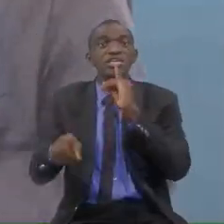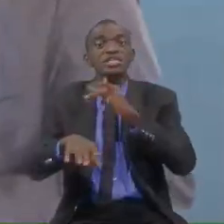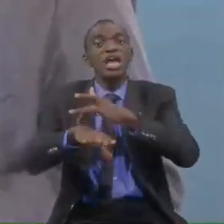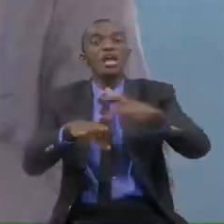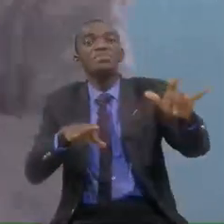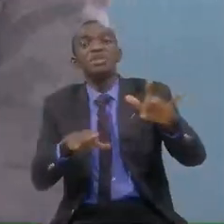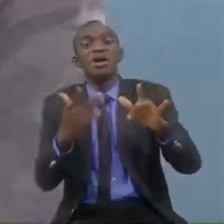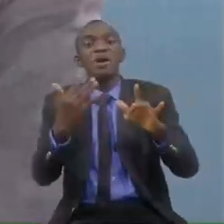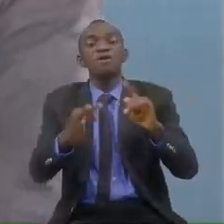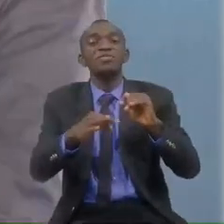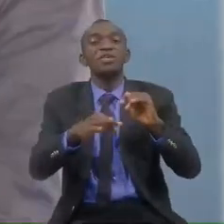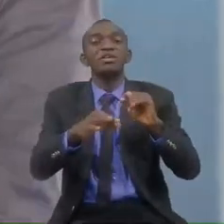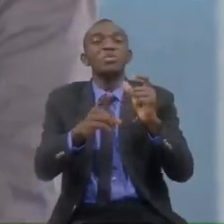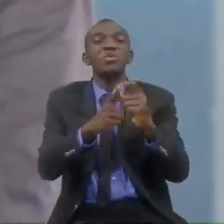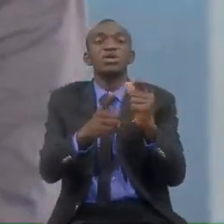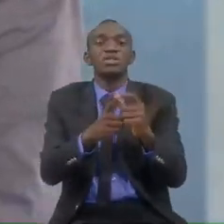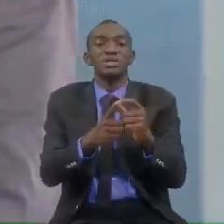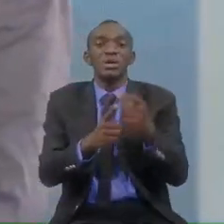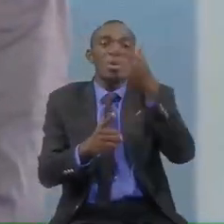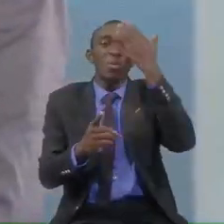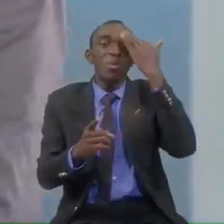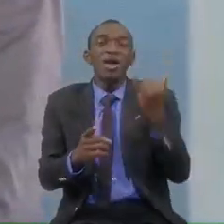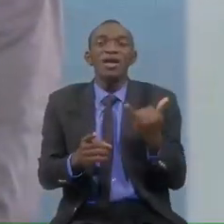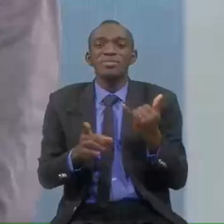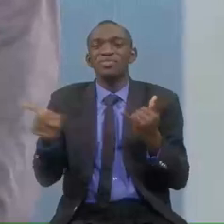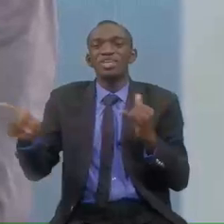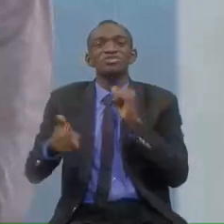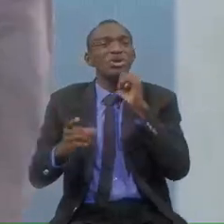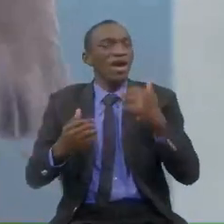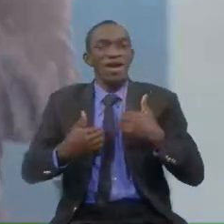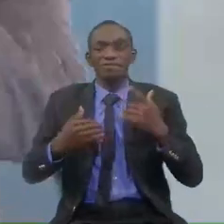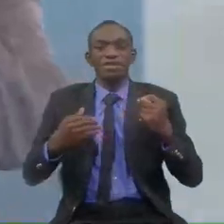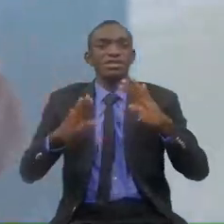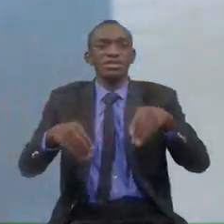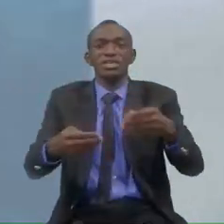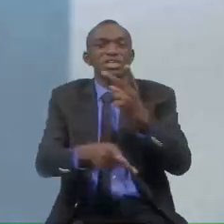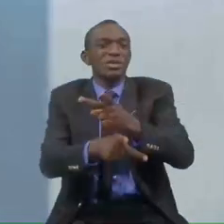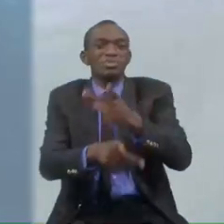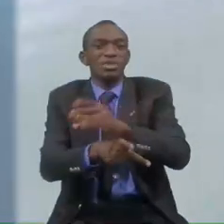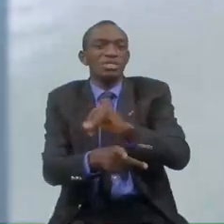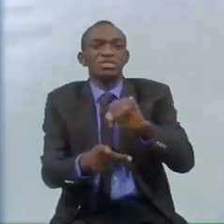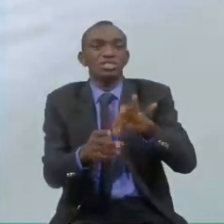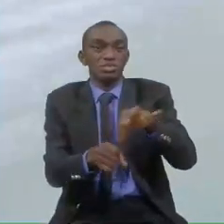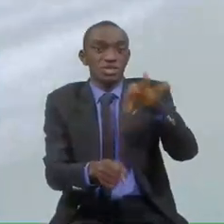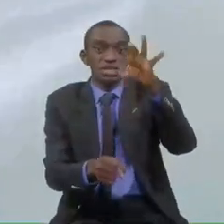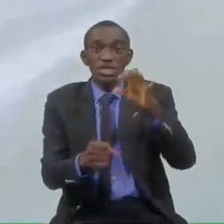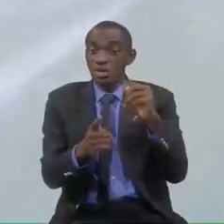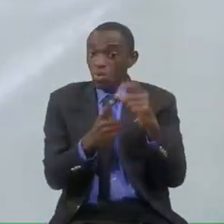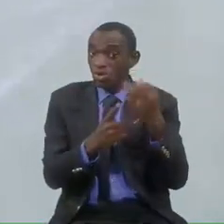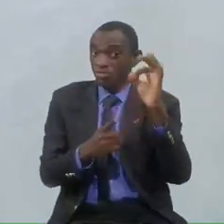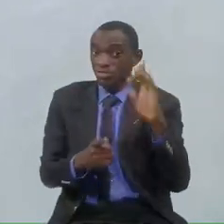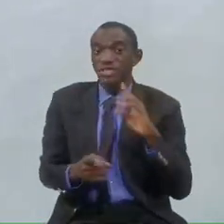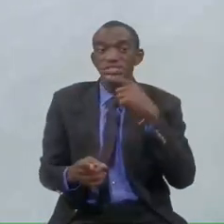parler. Pourquoi? Parce qu'il n'a pas l'esprit qui garde. La bonne chose que tu as, on le garde par